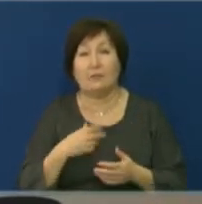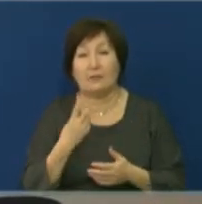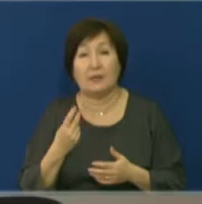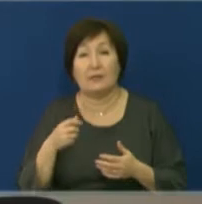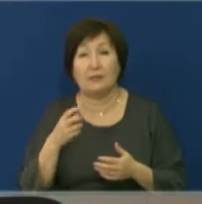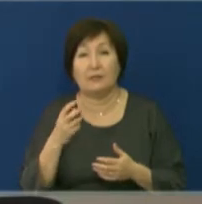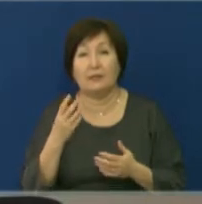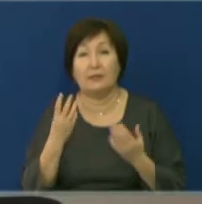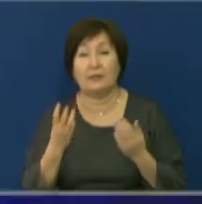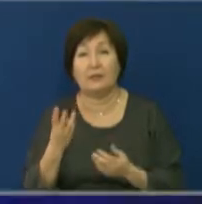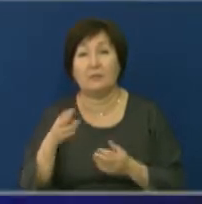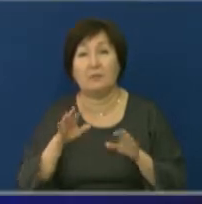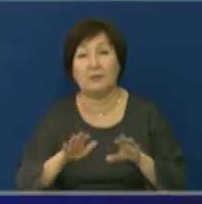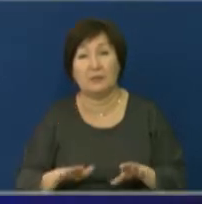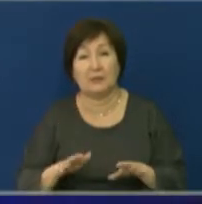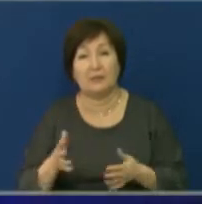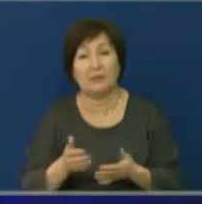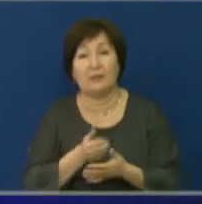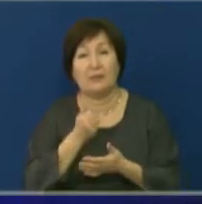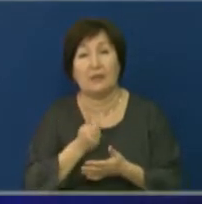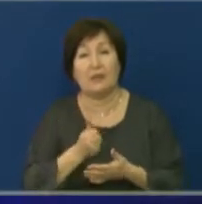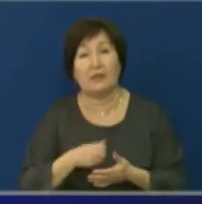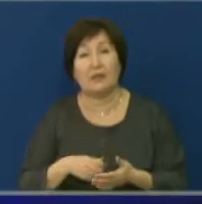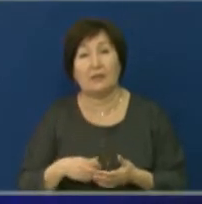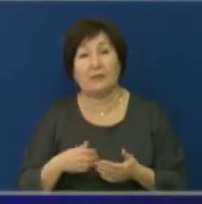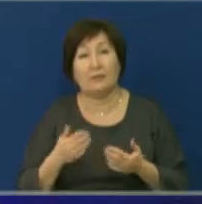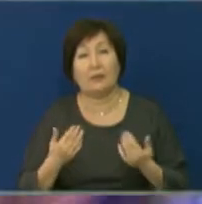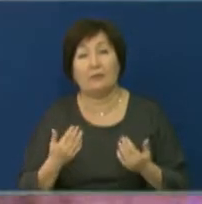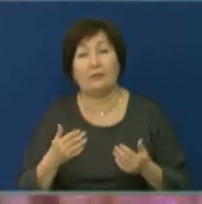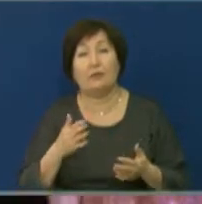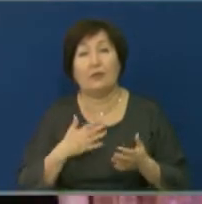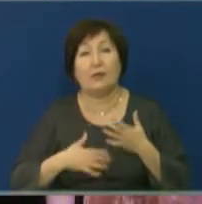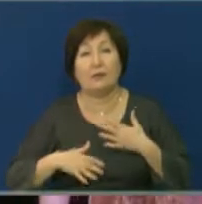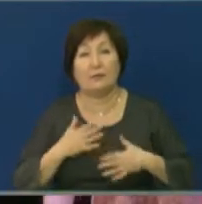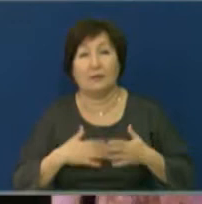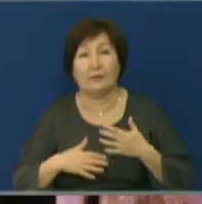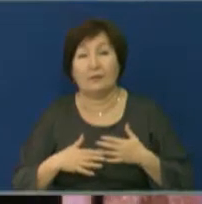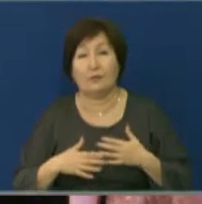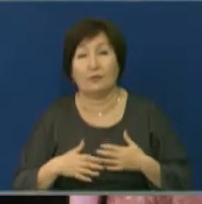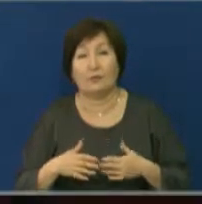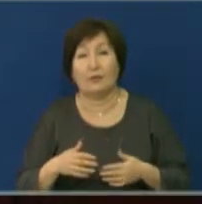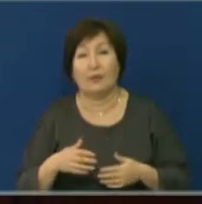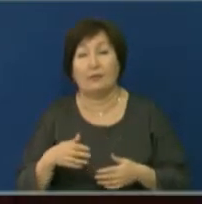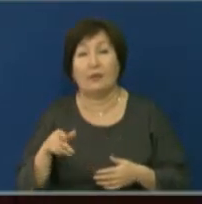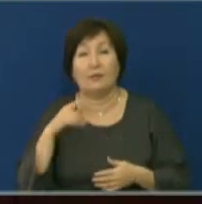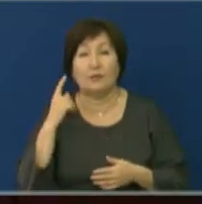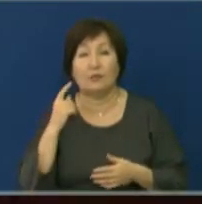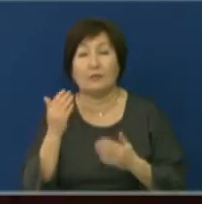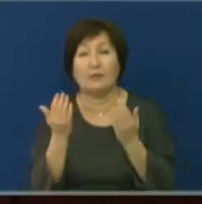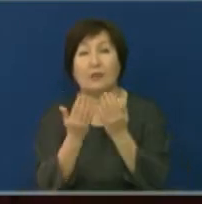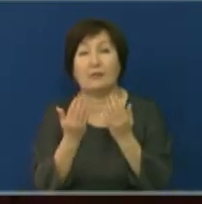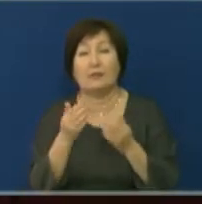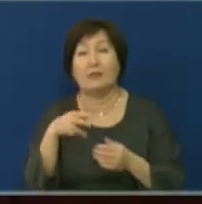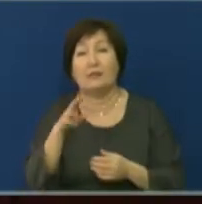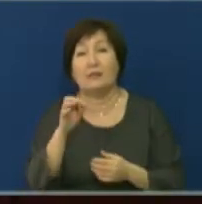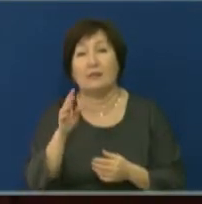3-е призовое место. Отметим, со спектаклем «Гажаеб трагедия» соколлектив молодежного театра «Дарихай» стал лауреатом